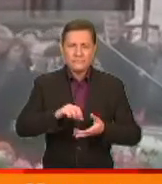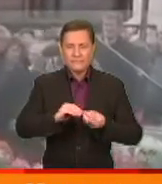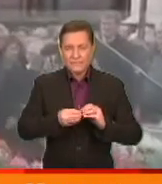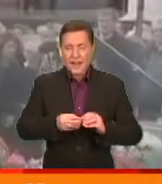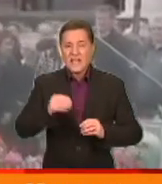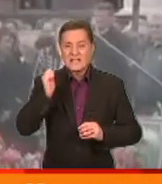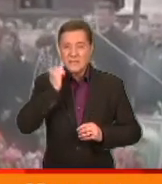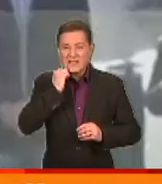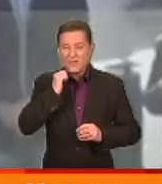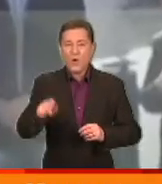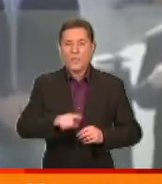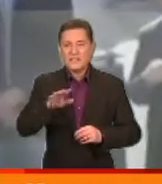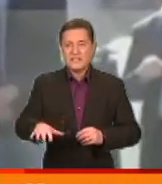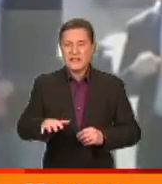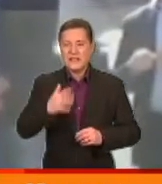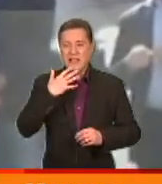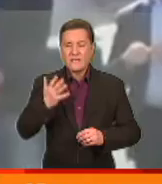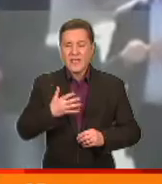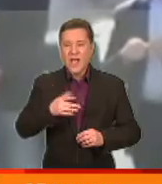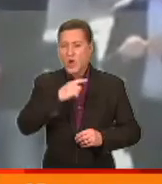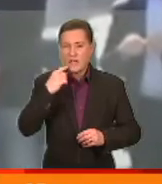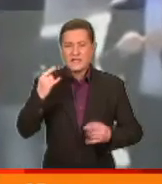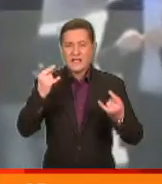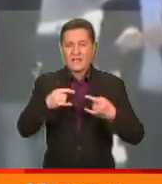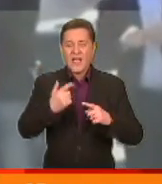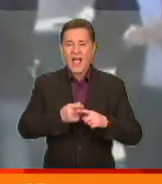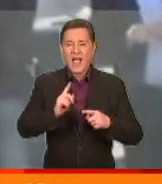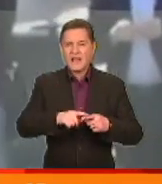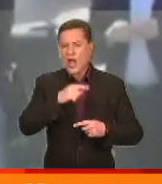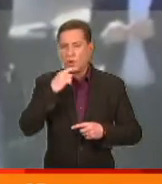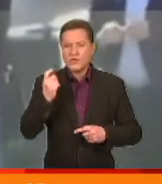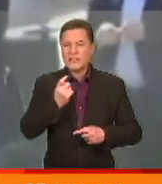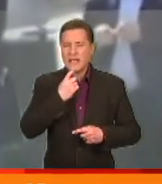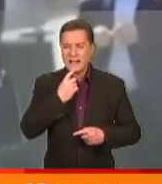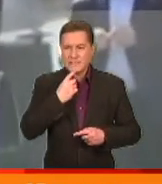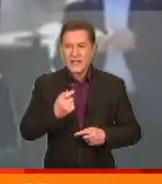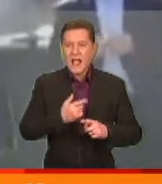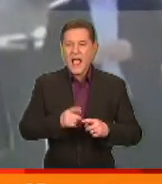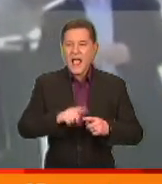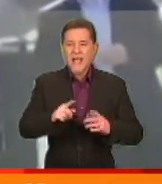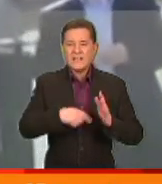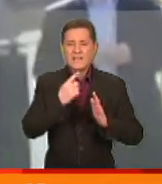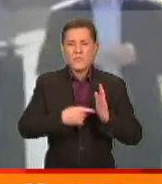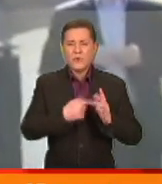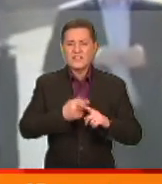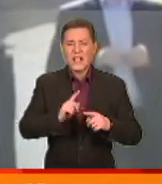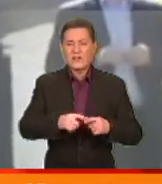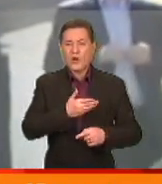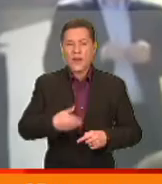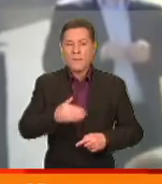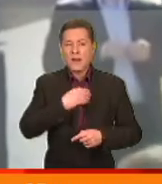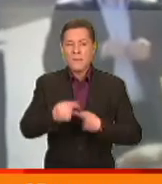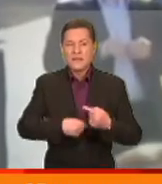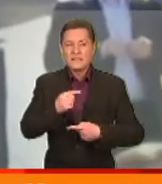спікер російських каналів. Це федералізація, це російський язик. От ці питання, які ми постійно